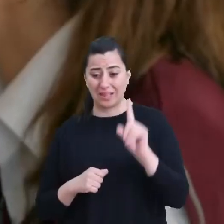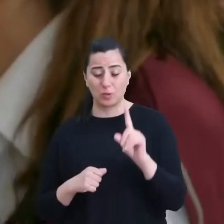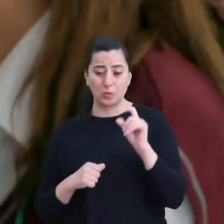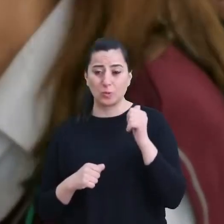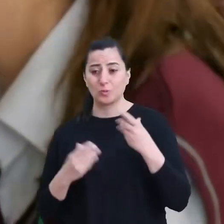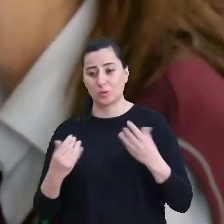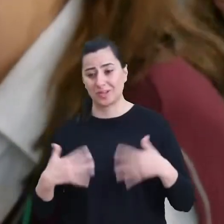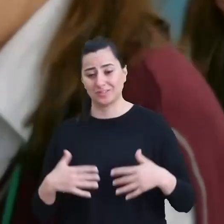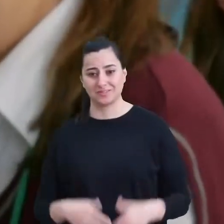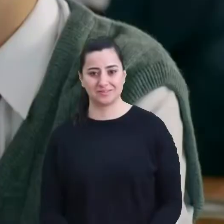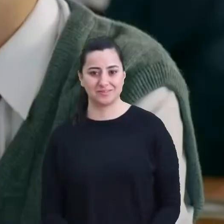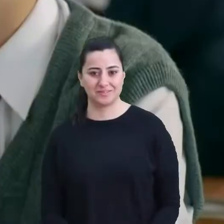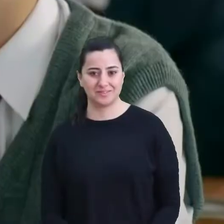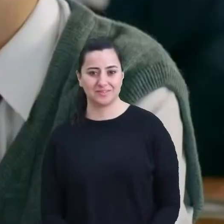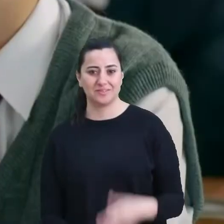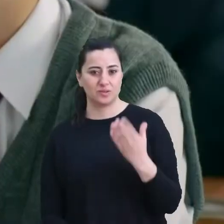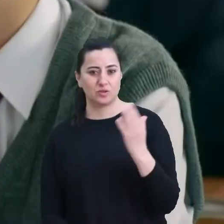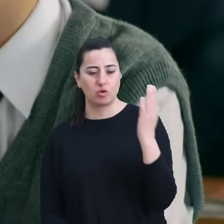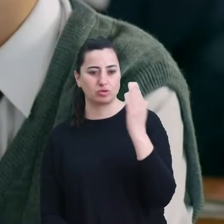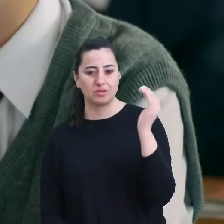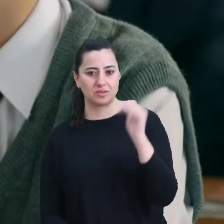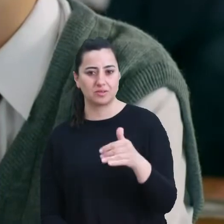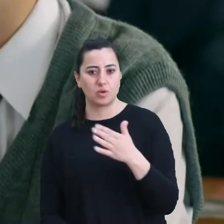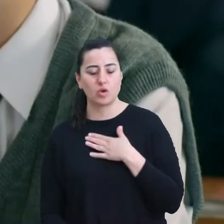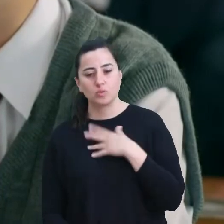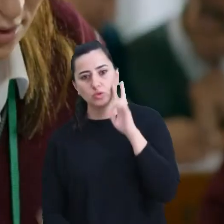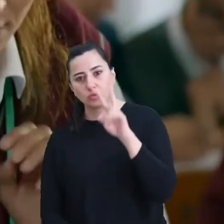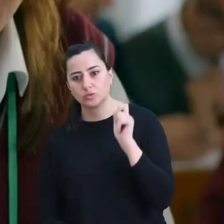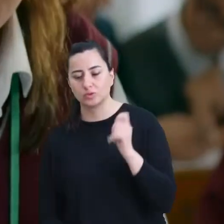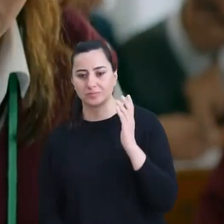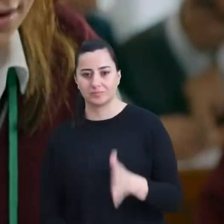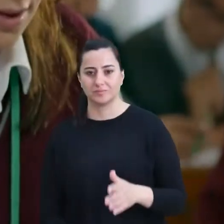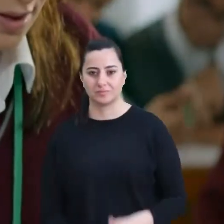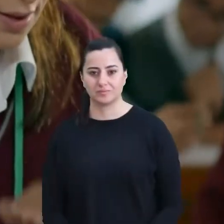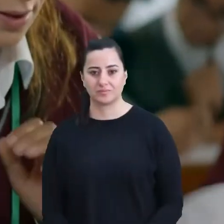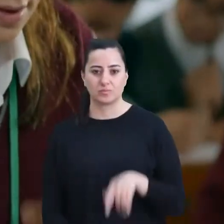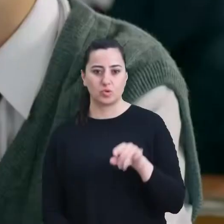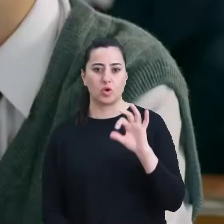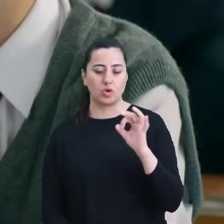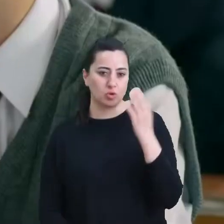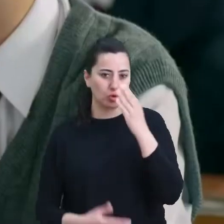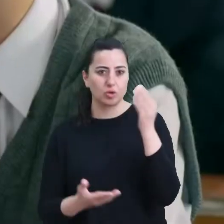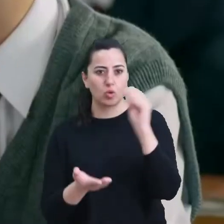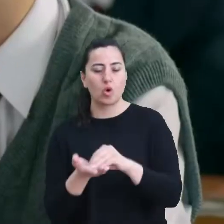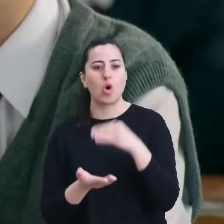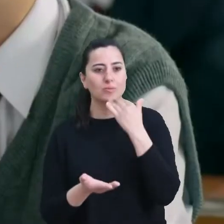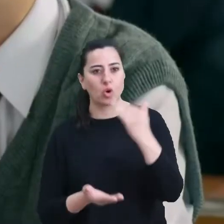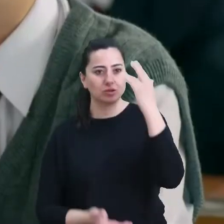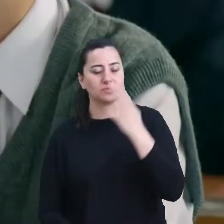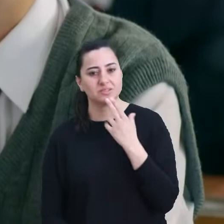heyecanlıyım kız. Goca kafaya geldi yine. Önümü de göremeyeceğim şimdi. Bu ortaokula kaydettirildi mi kocaman